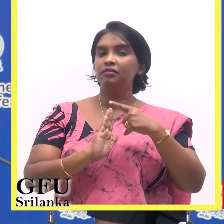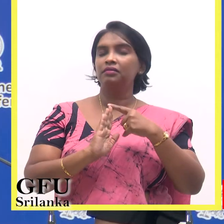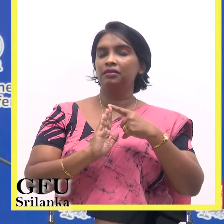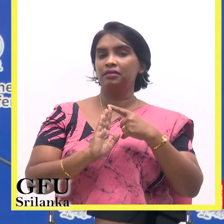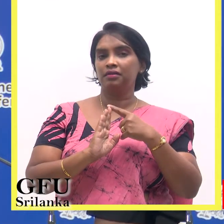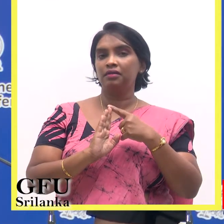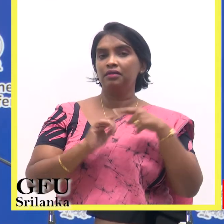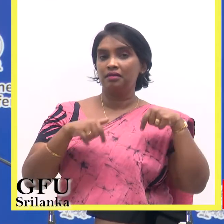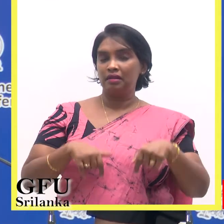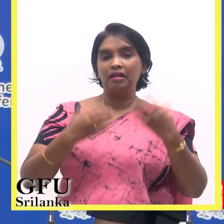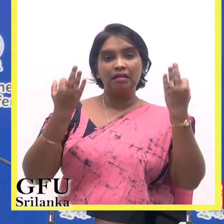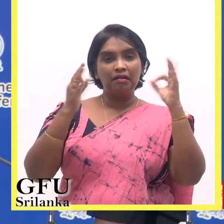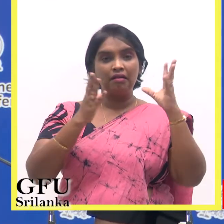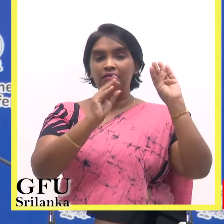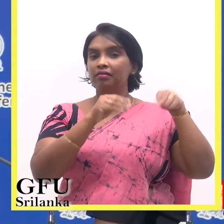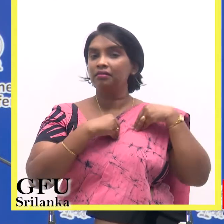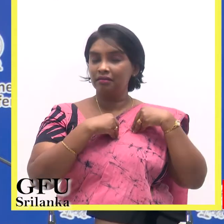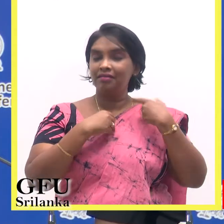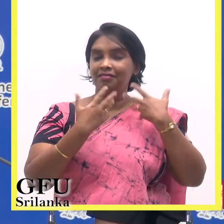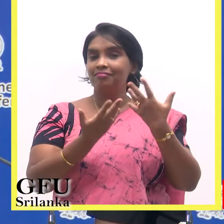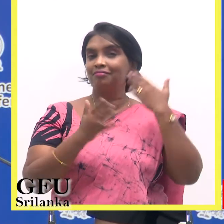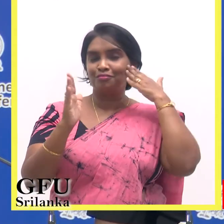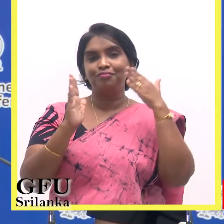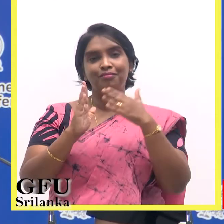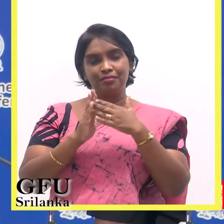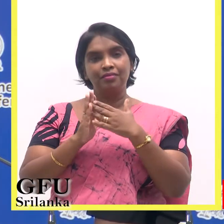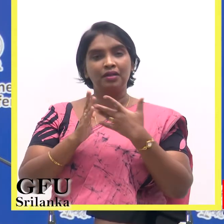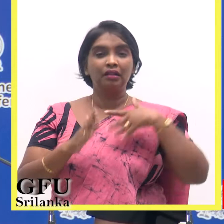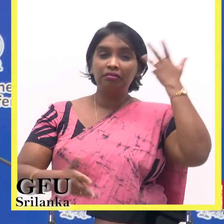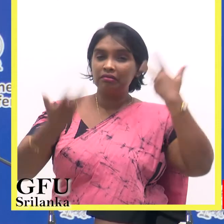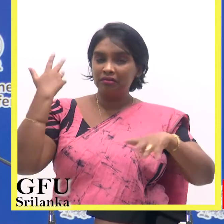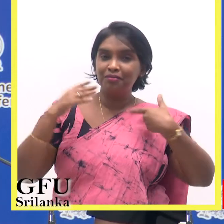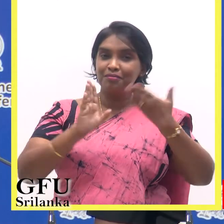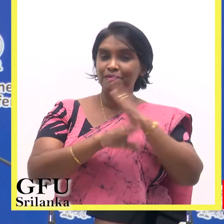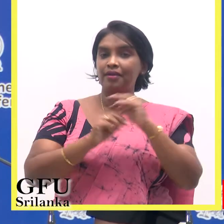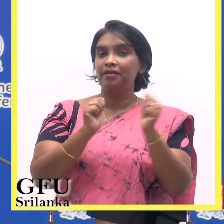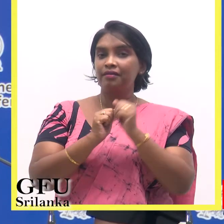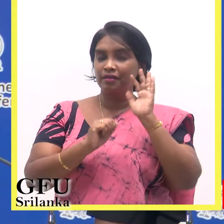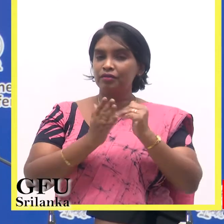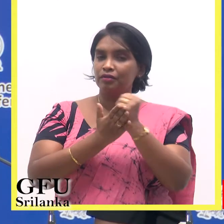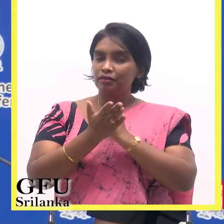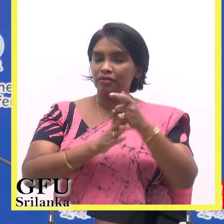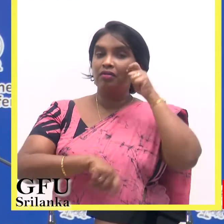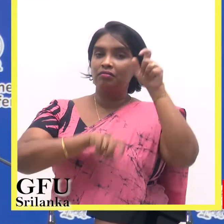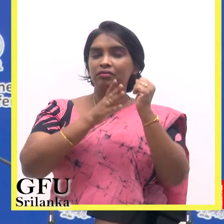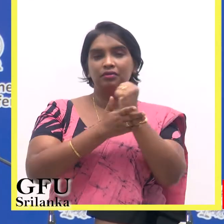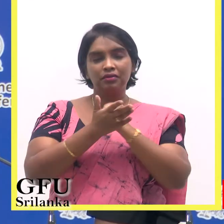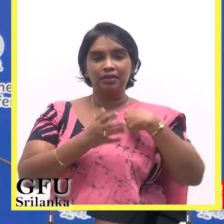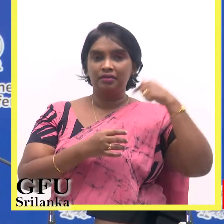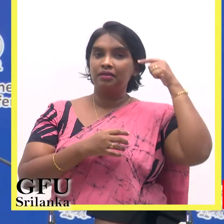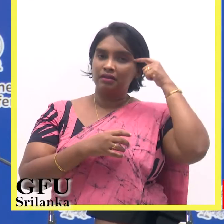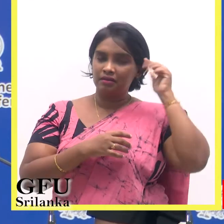රටේ මේ නිදහස ලබා ගැනීම වෙනුවෙන් ජීවිත පරිත්‍යාගයෙන් කටයුතු කරපු සියලුම